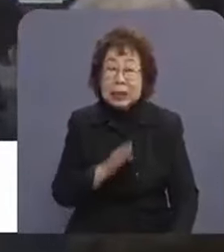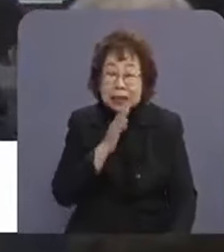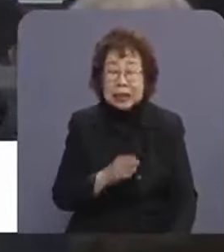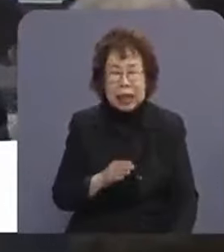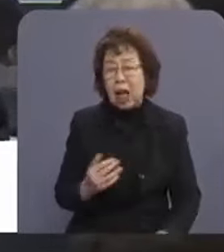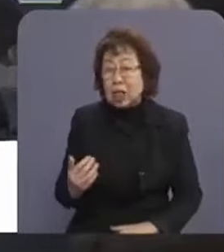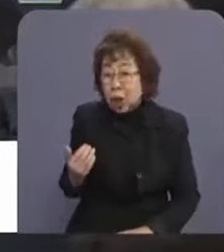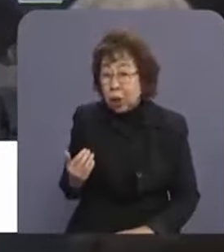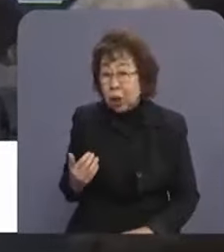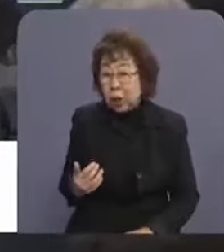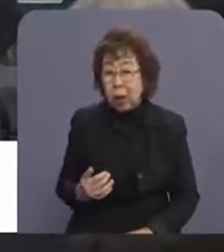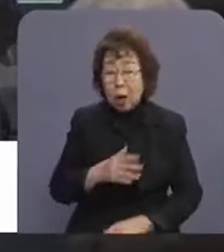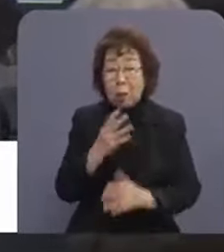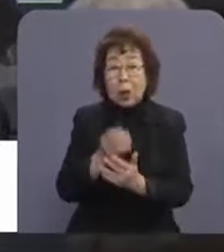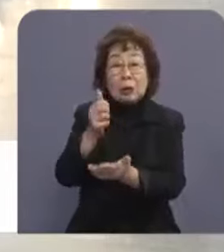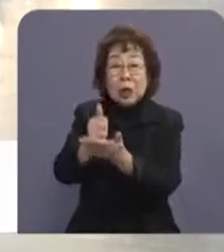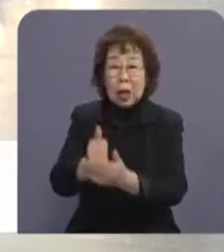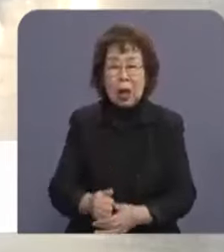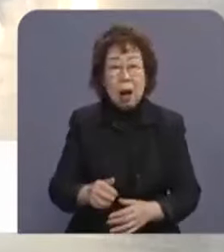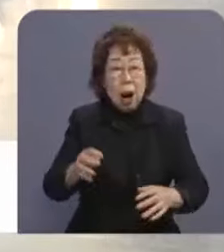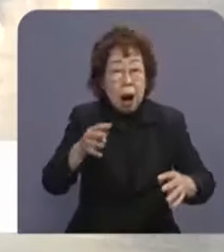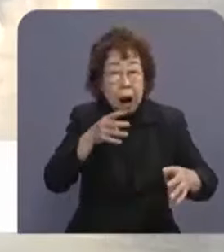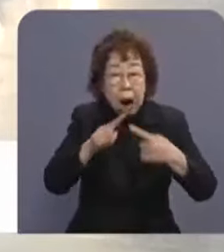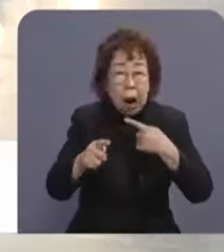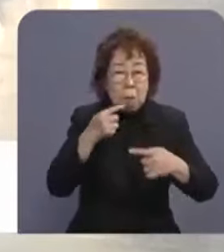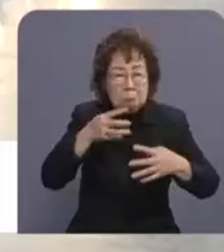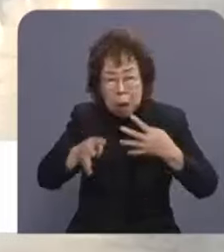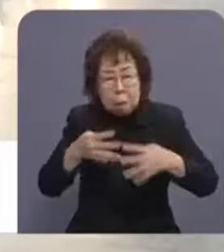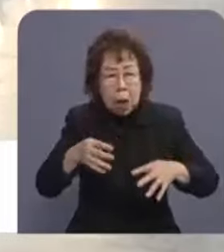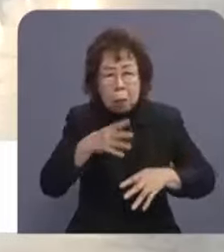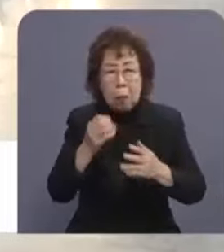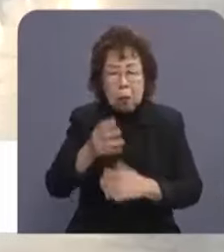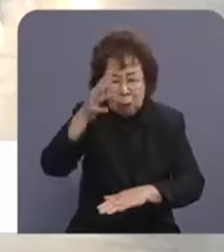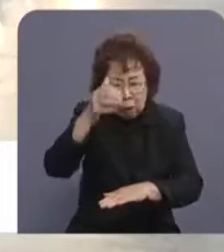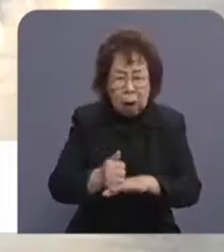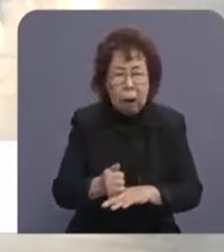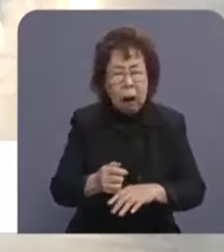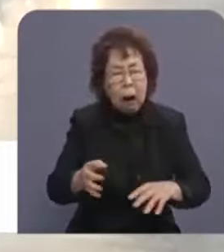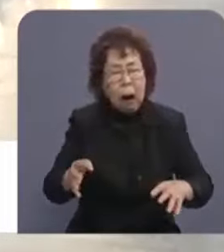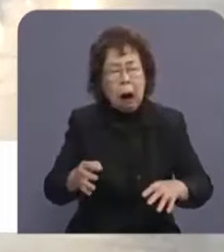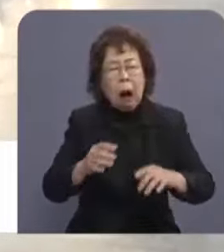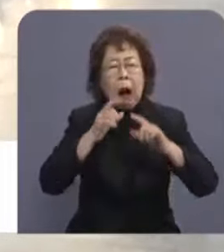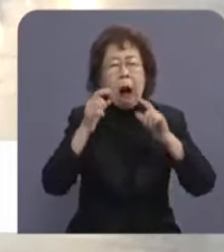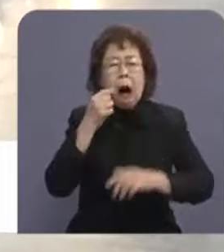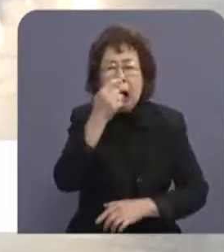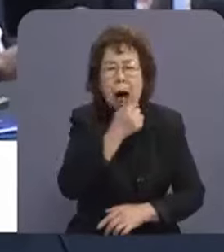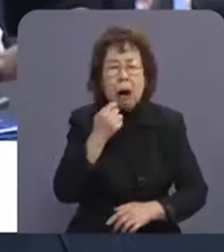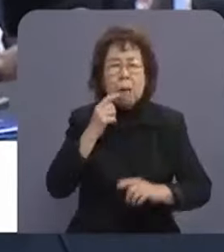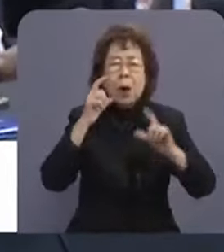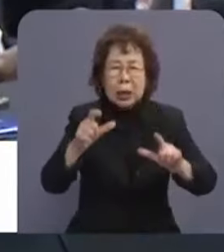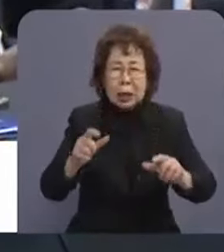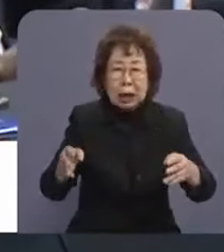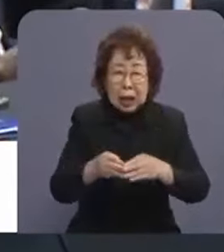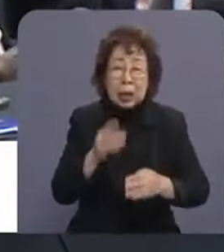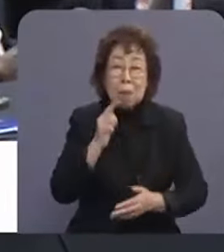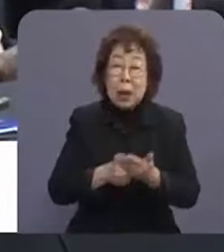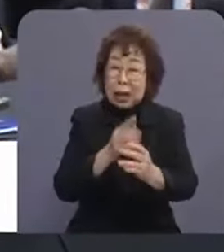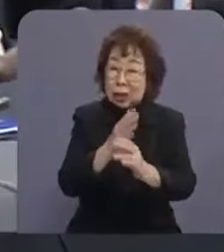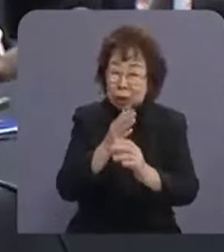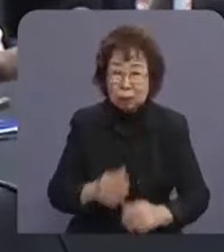앞서서도이 의장이 의견이 엇갈리는 사항은 선언 수준으로 합의하자 이렇게 제안을 하기도 했습니다 근데 이렇게